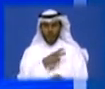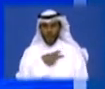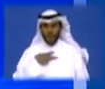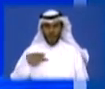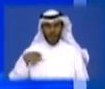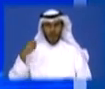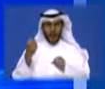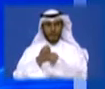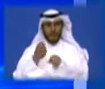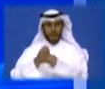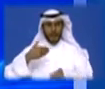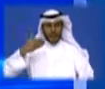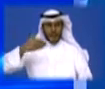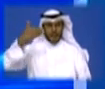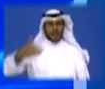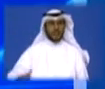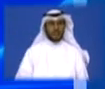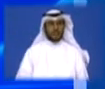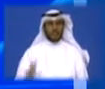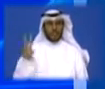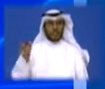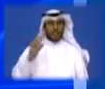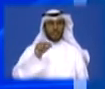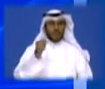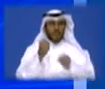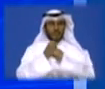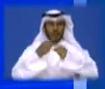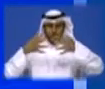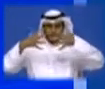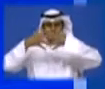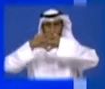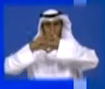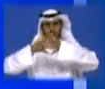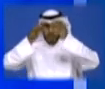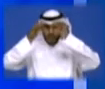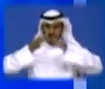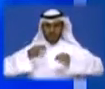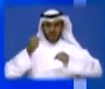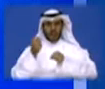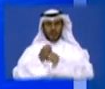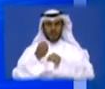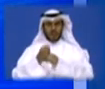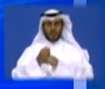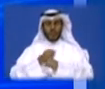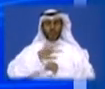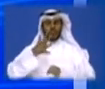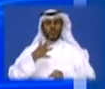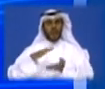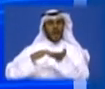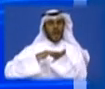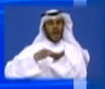للمرحله المقبله والتي تقوم على اساس حتميه التعامل الموضوعي والواقعي مع القضايا الوطنيه